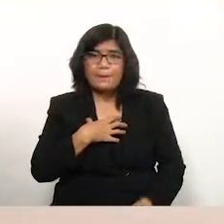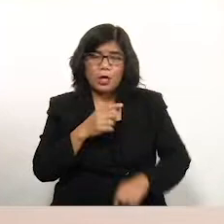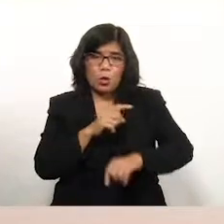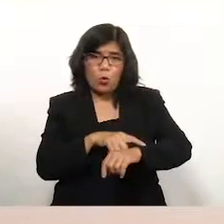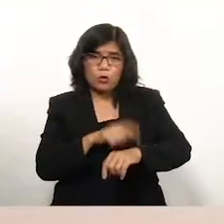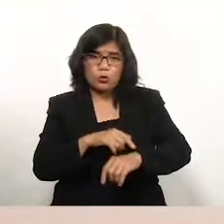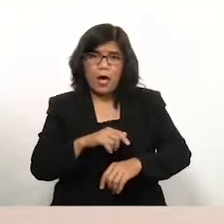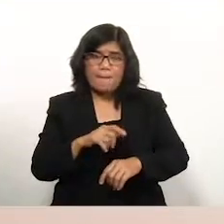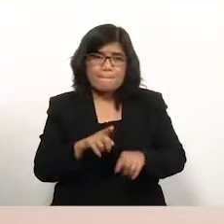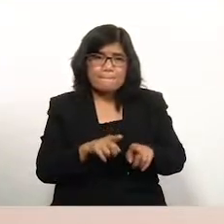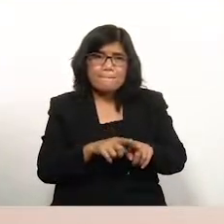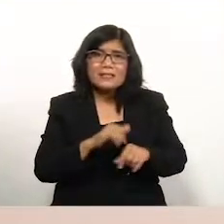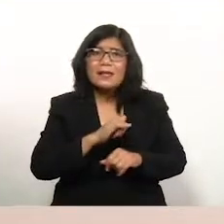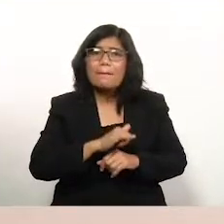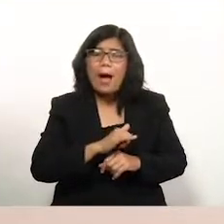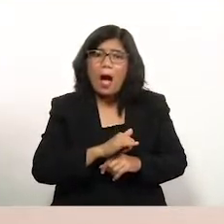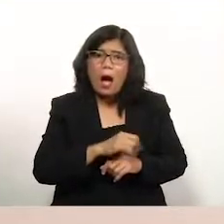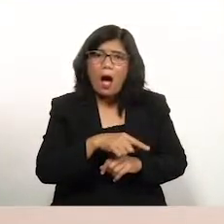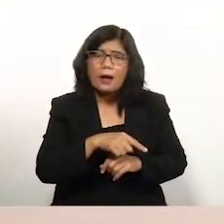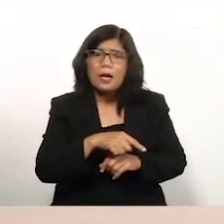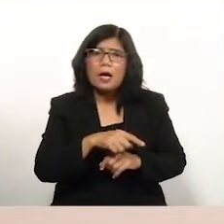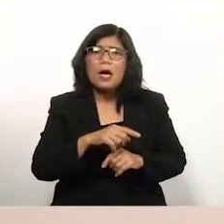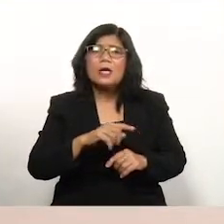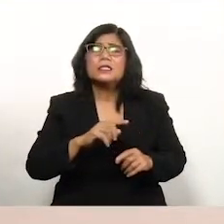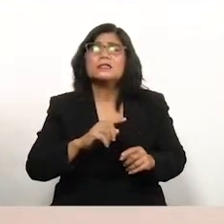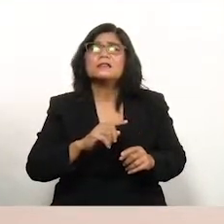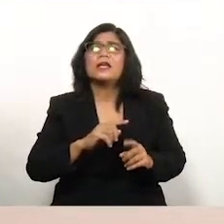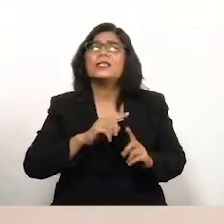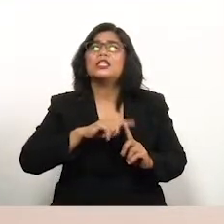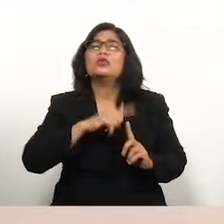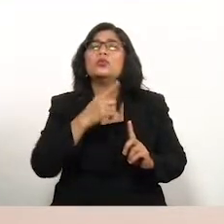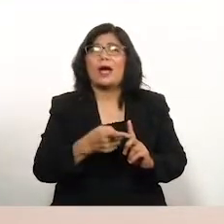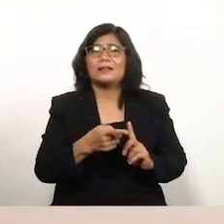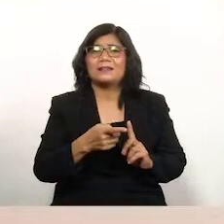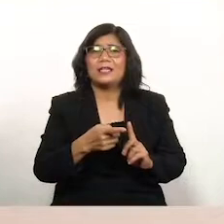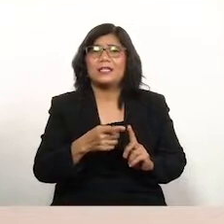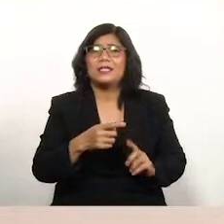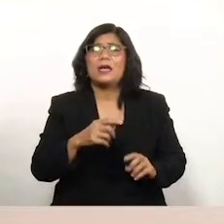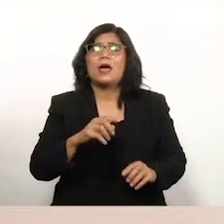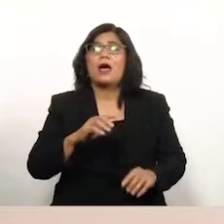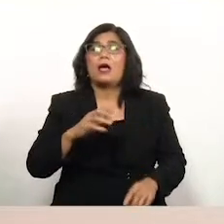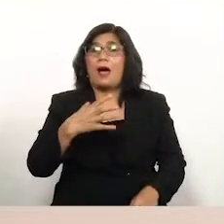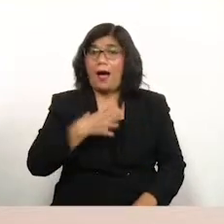saat yang bersamaan sekaligus hai kenapa persoalan ini saya angkat